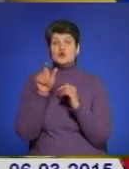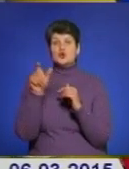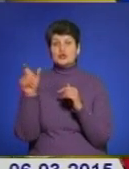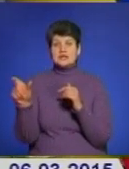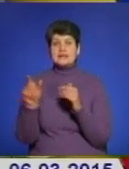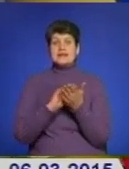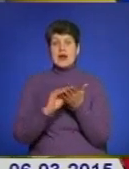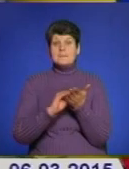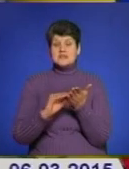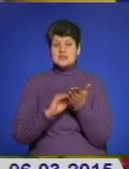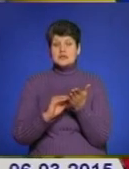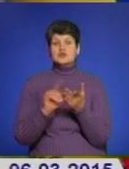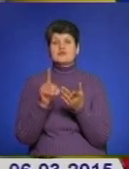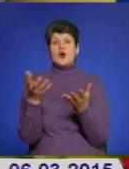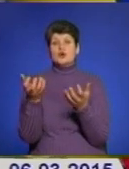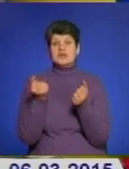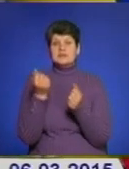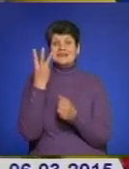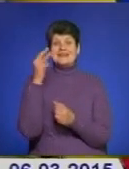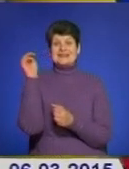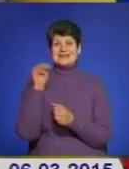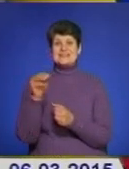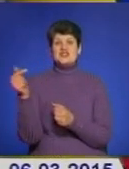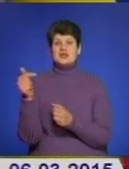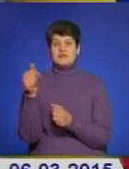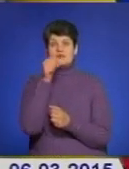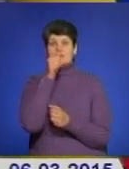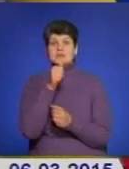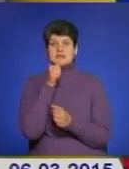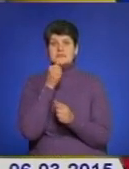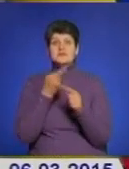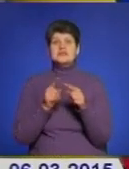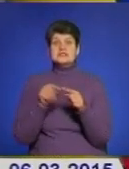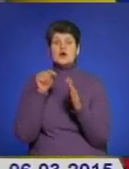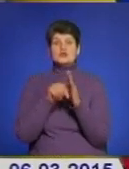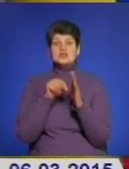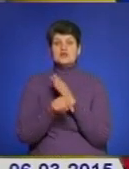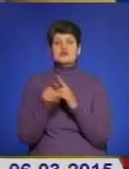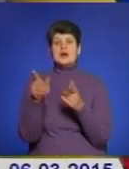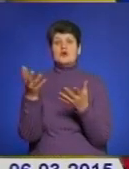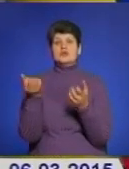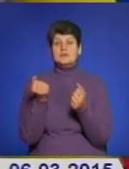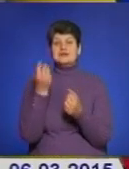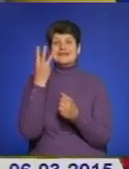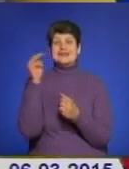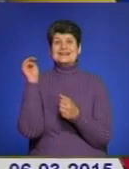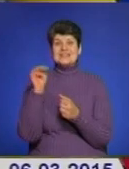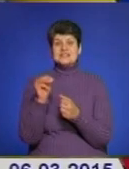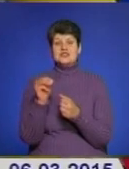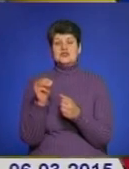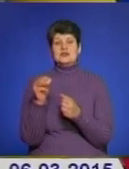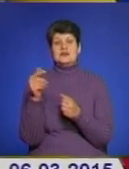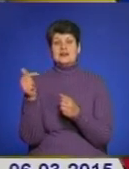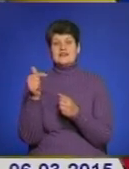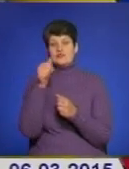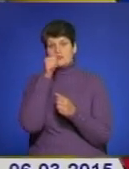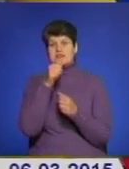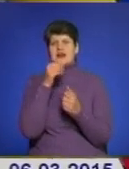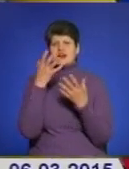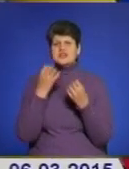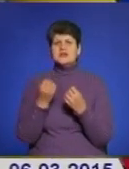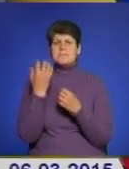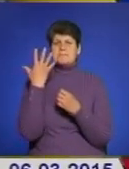вона отримує, умовно кажучи, 3 тисячі гривень на місяць, це значить, що вона отримує 3 тисячі гривень на місяць, а не ще 5 тисяч десь в конверті